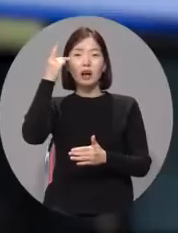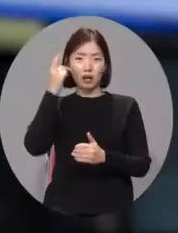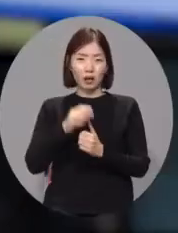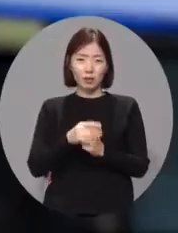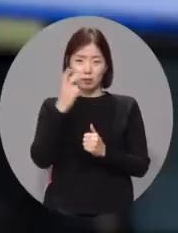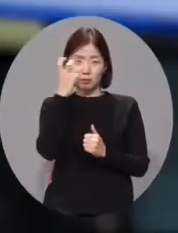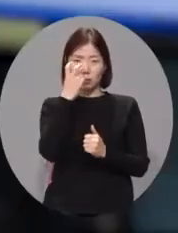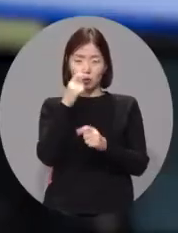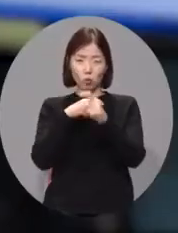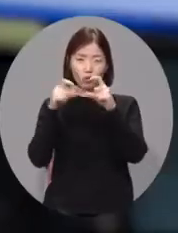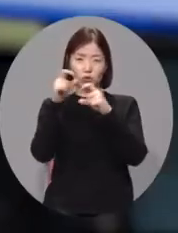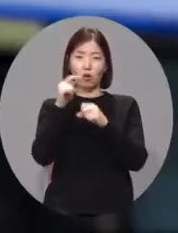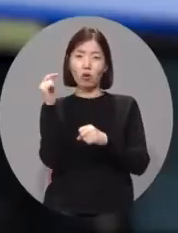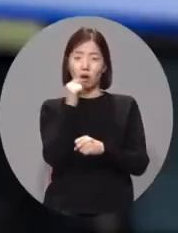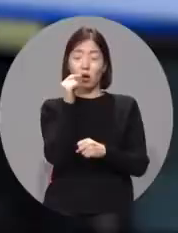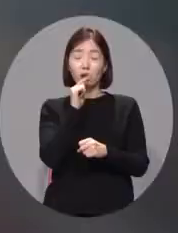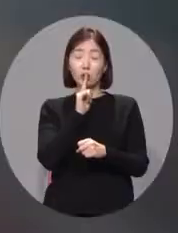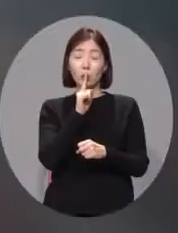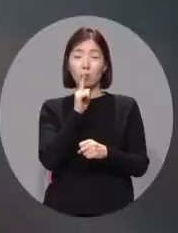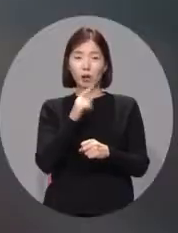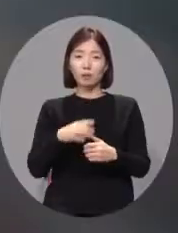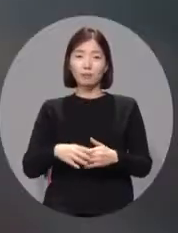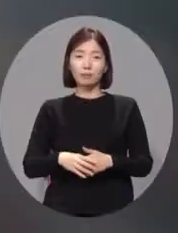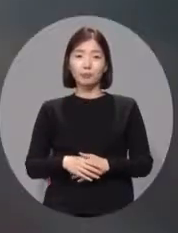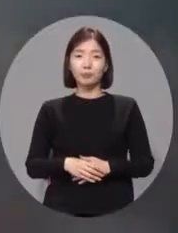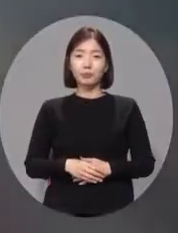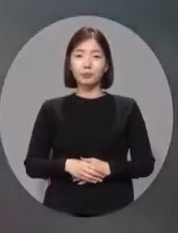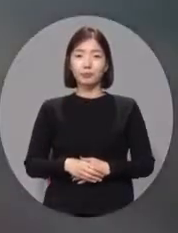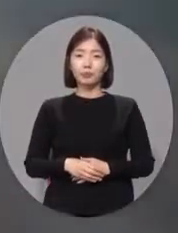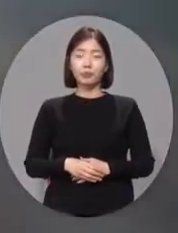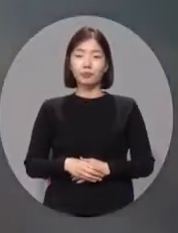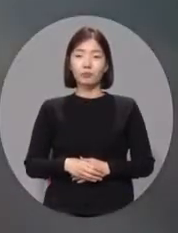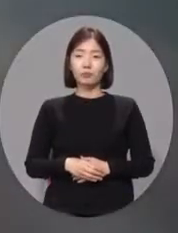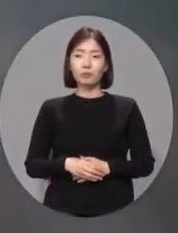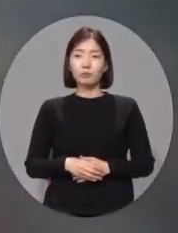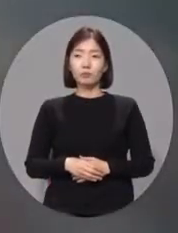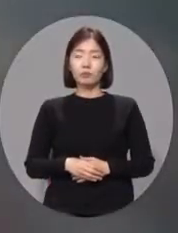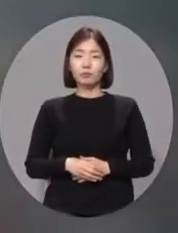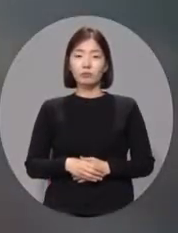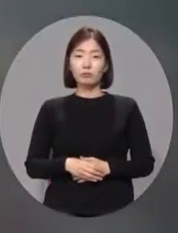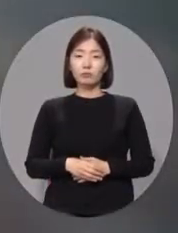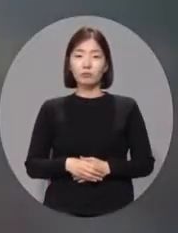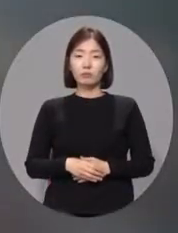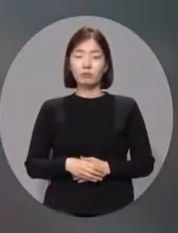단속 활동을 강화하겠다고 밝혔습니다. MBC 뉴스 조수영입니다.